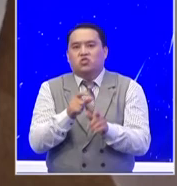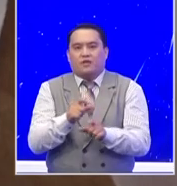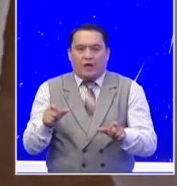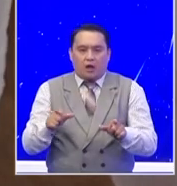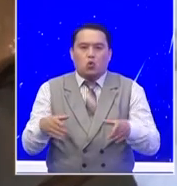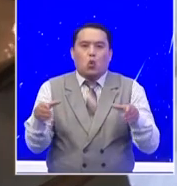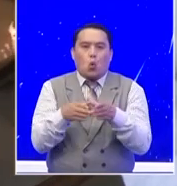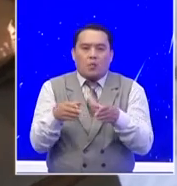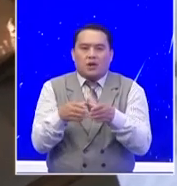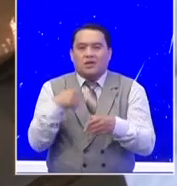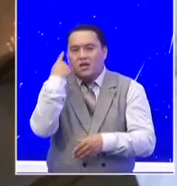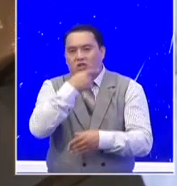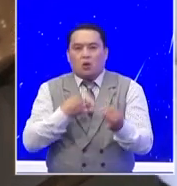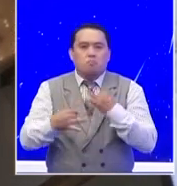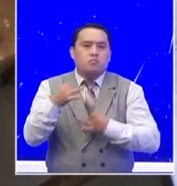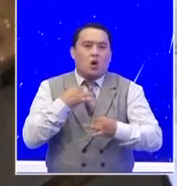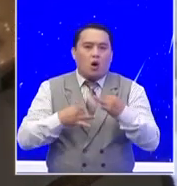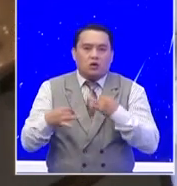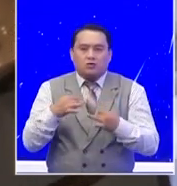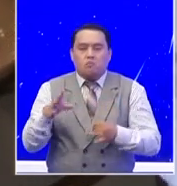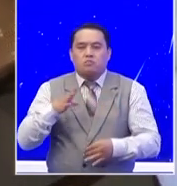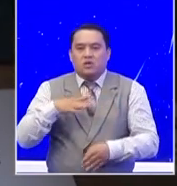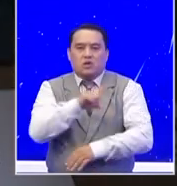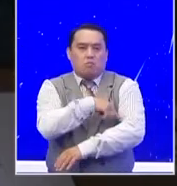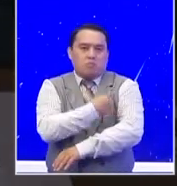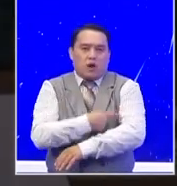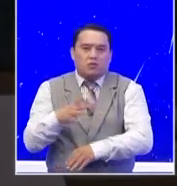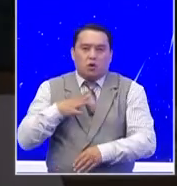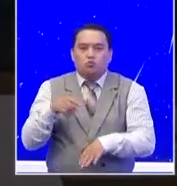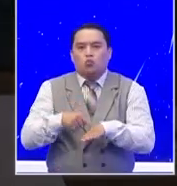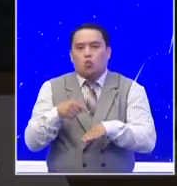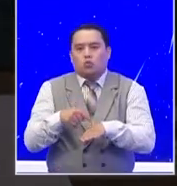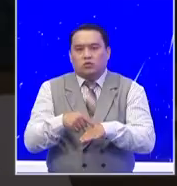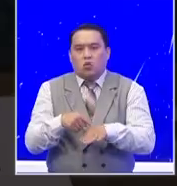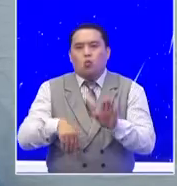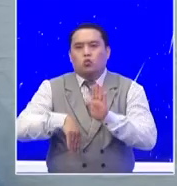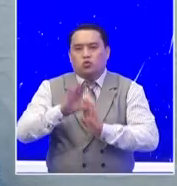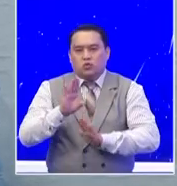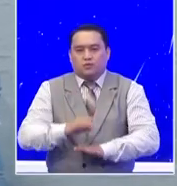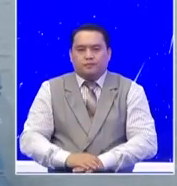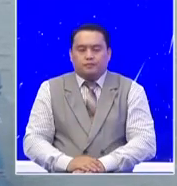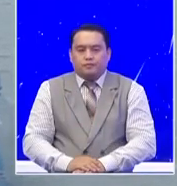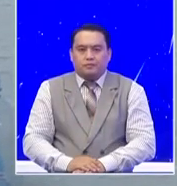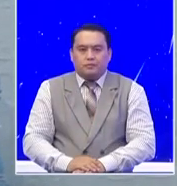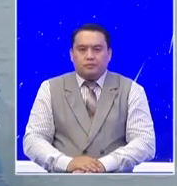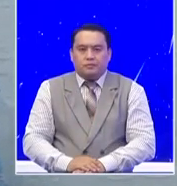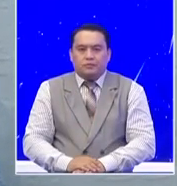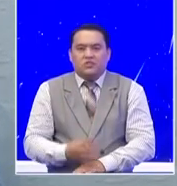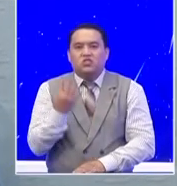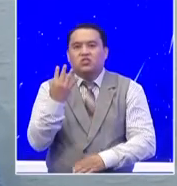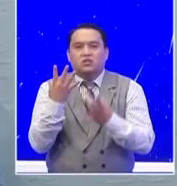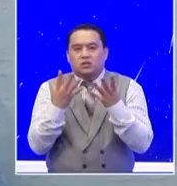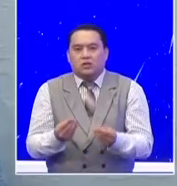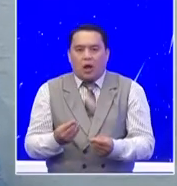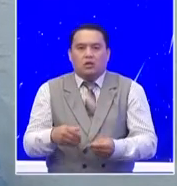съемочной группе удалось лично пообщаться с пациентами Боралдайской больницы. Многие чувствуют себя заметно лучше. 4 дня у